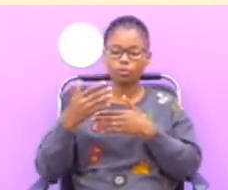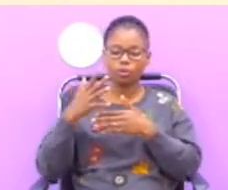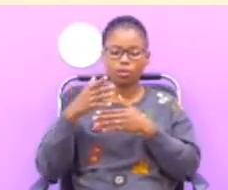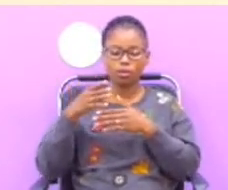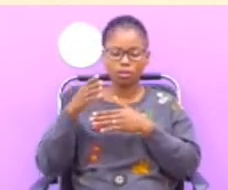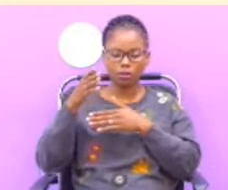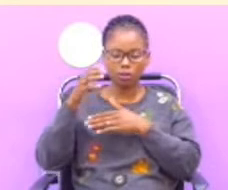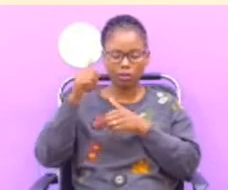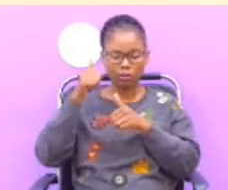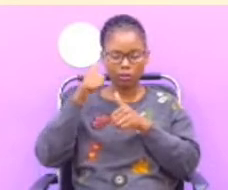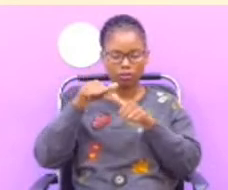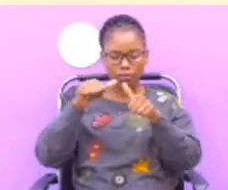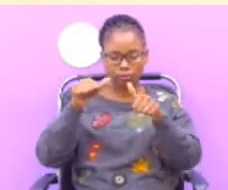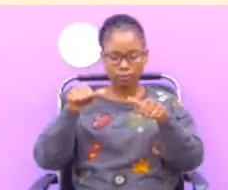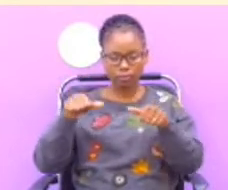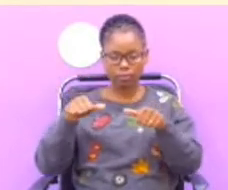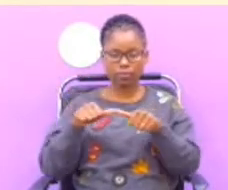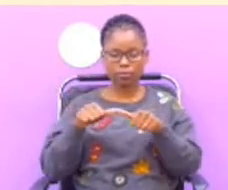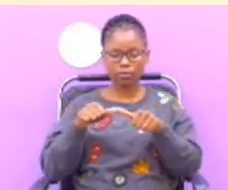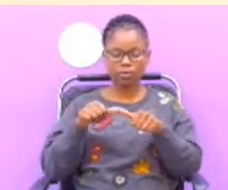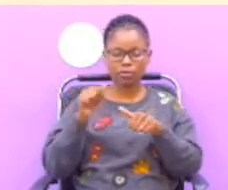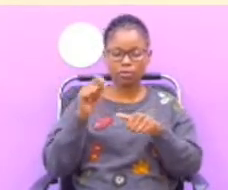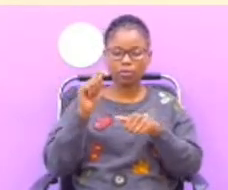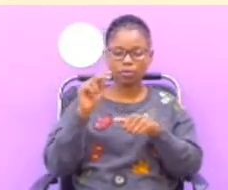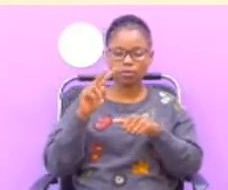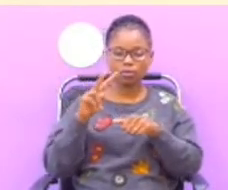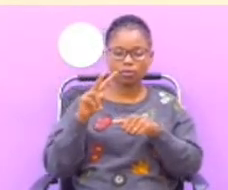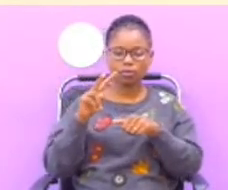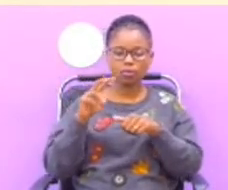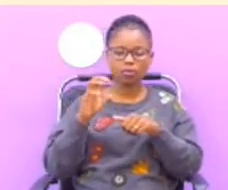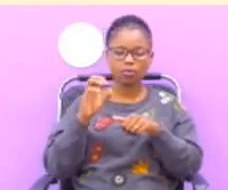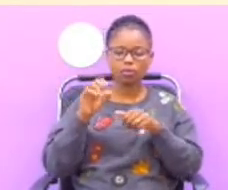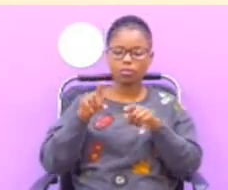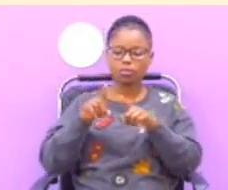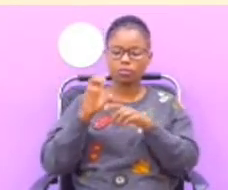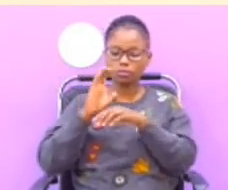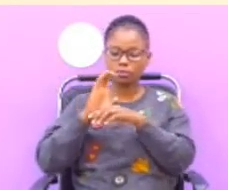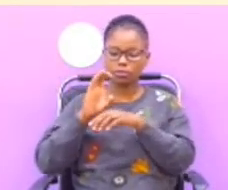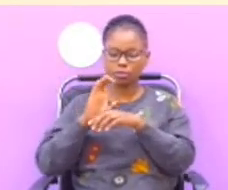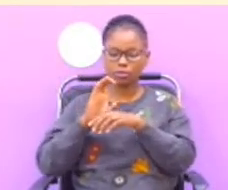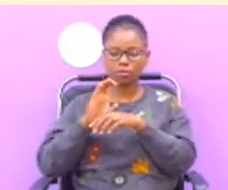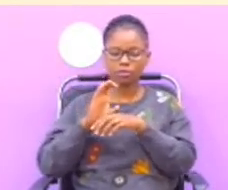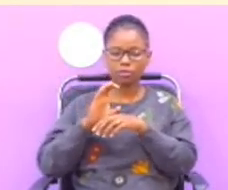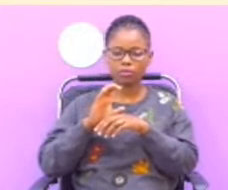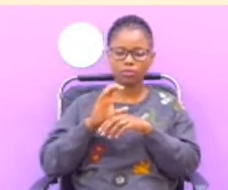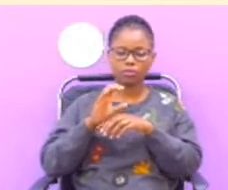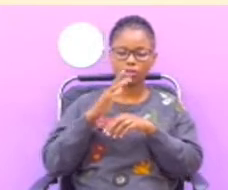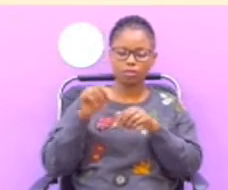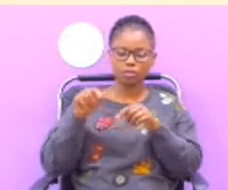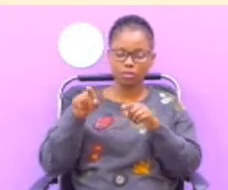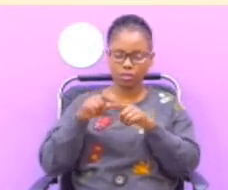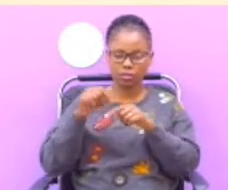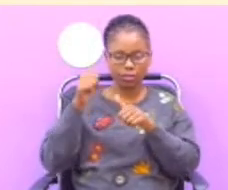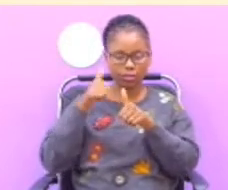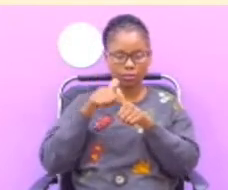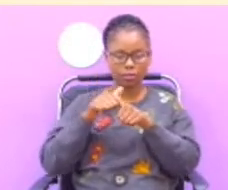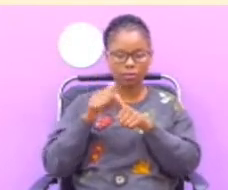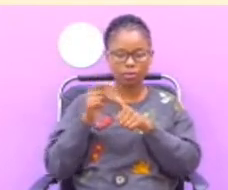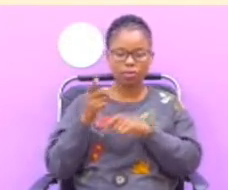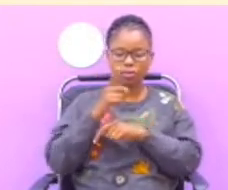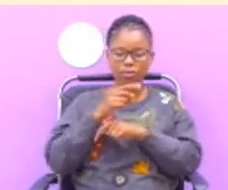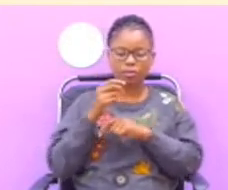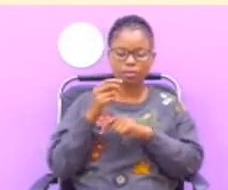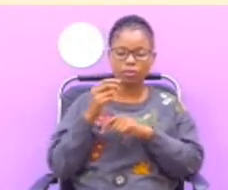aririkane kĩgongona gĩkĩ gĩa Theophilus TV, na aririkane Theophilus Church, ona tũririkanĩre mũthenya ũcio wa mweri igĩrĩ, mweri